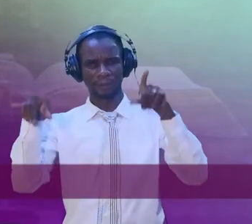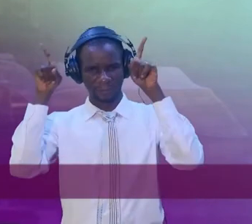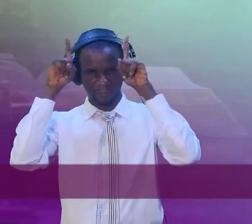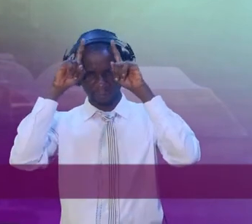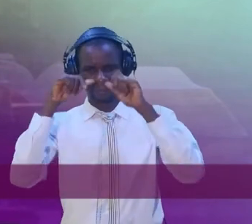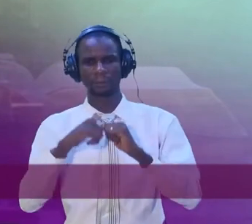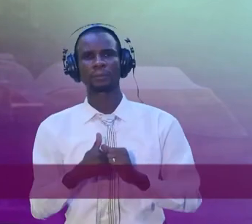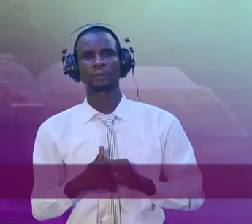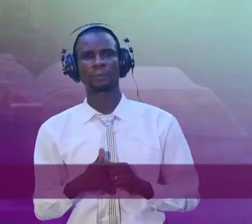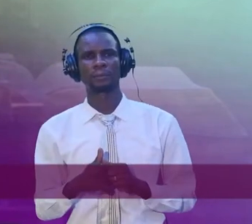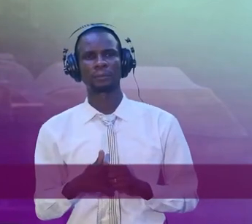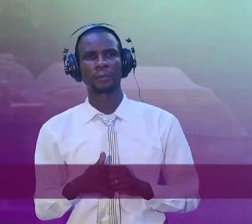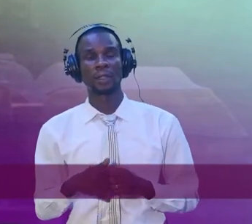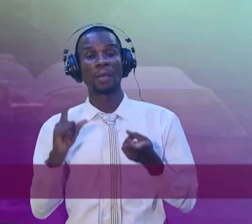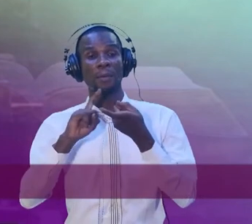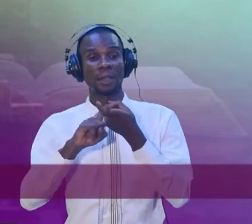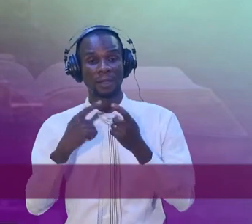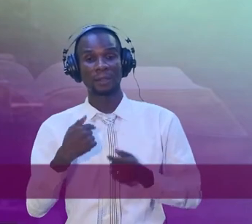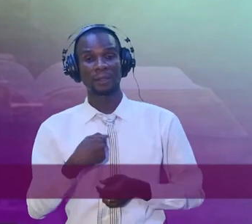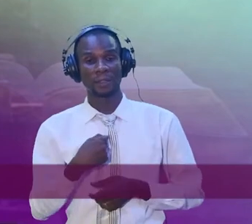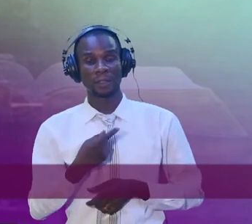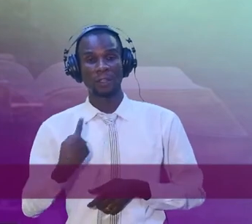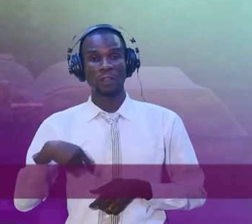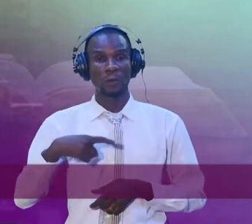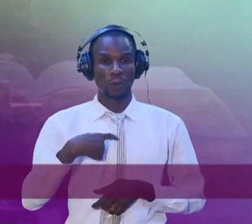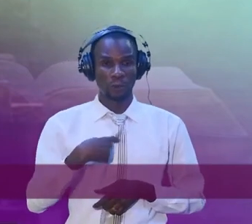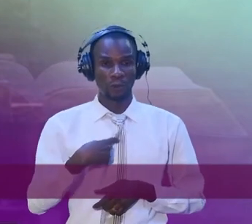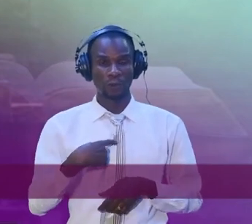ya kuokoa kila mmoja anayekuja kwake.